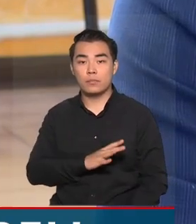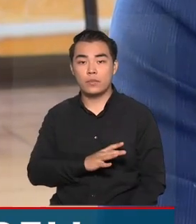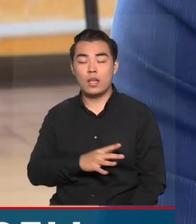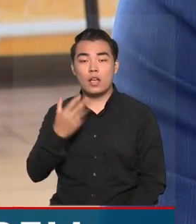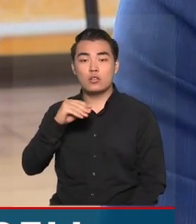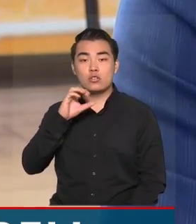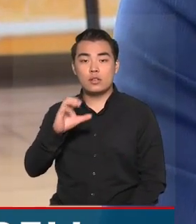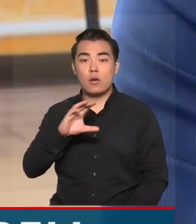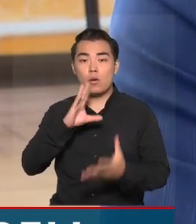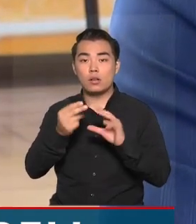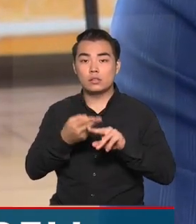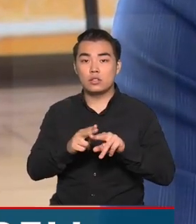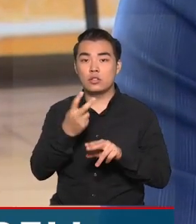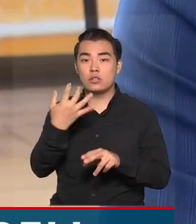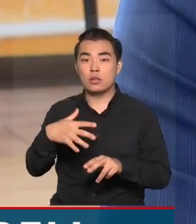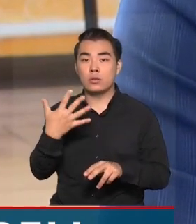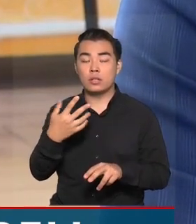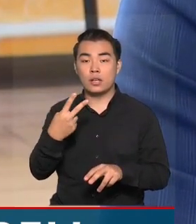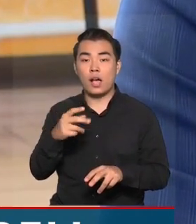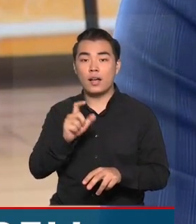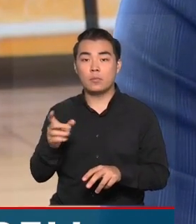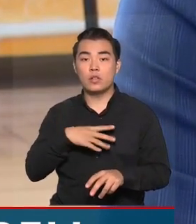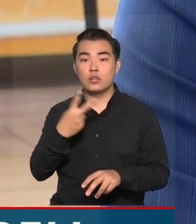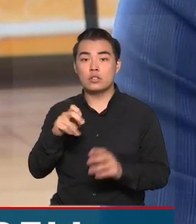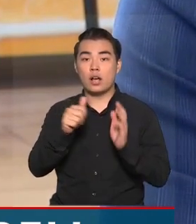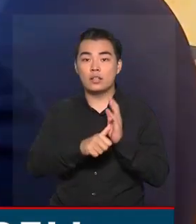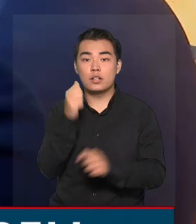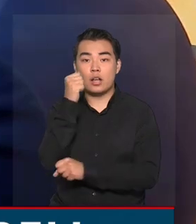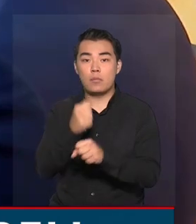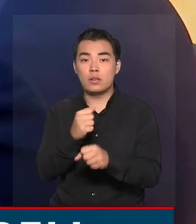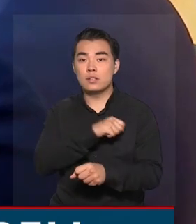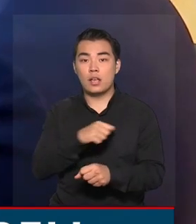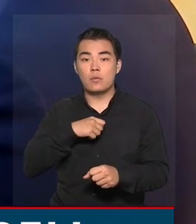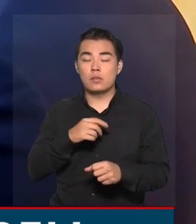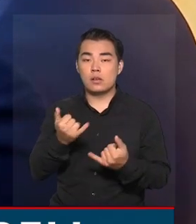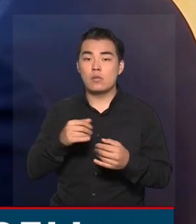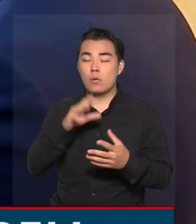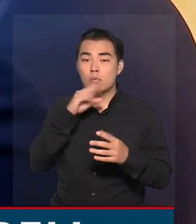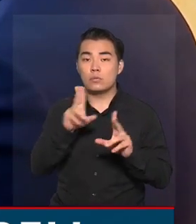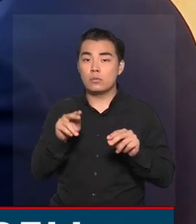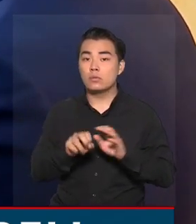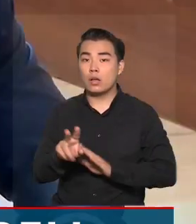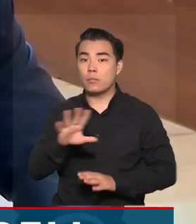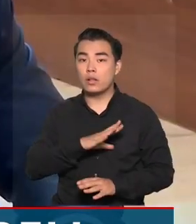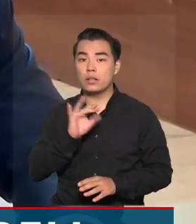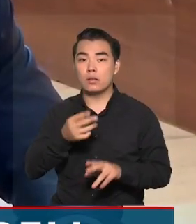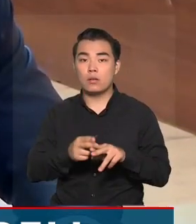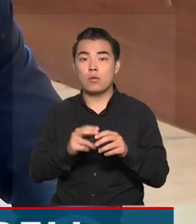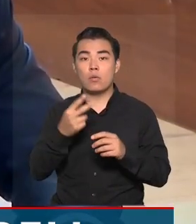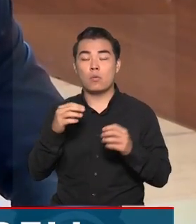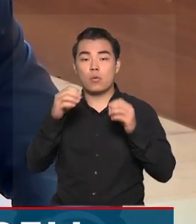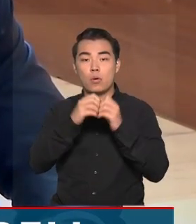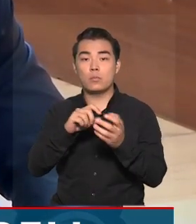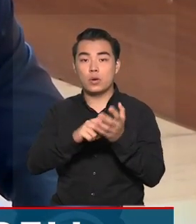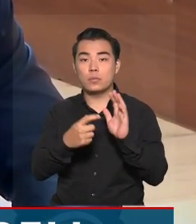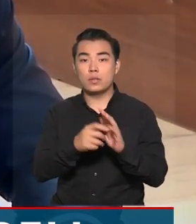Апат кезінде шахтада 252 адам болған, 206 қызметкер өз бетінше көтерілді. Қазіргі уақытта апатты құтқару жұмыстарына 10 бөлімше